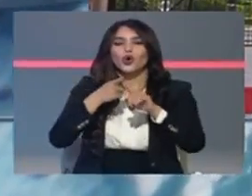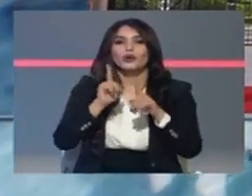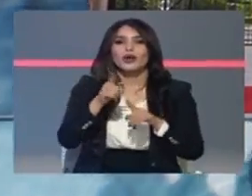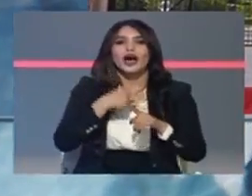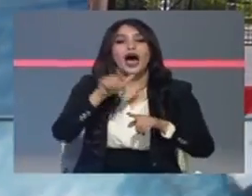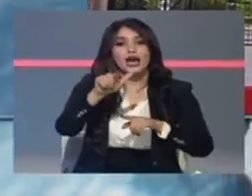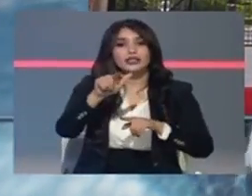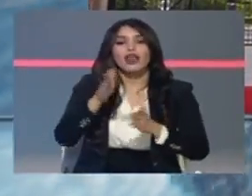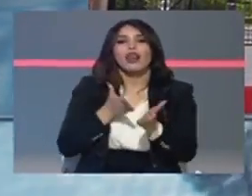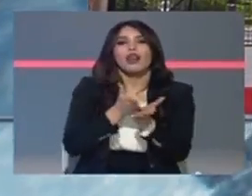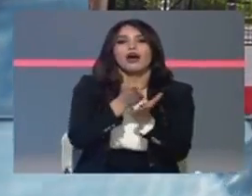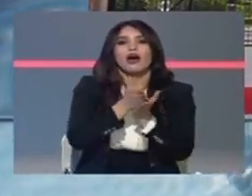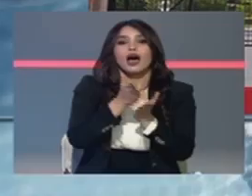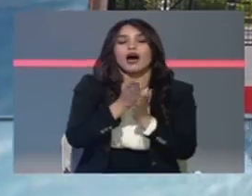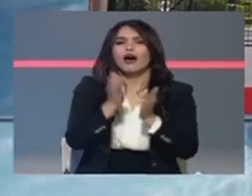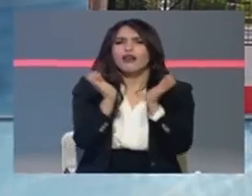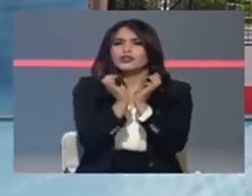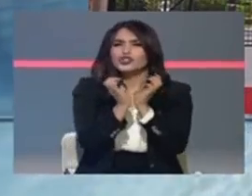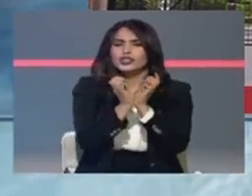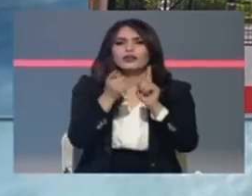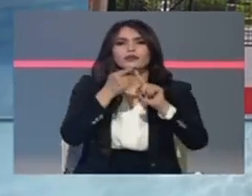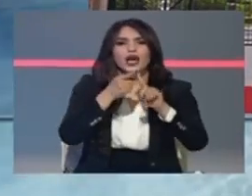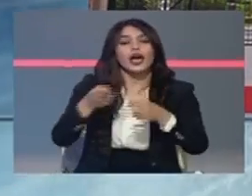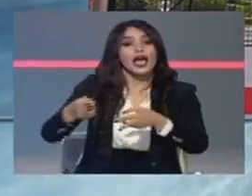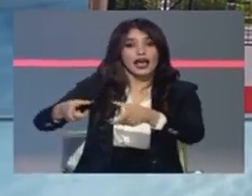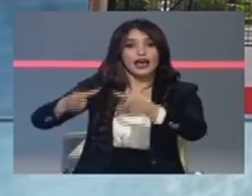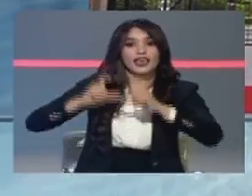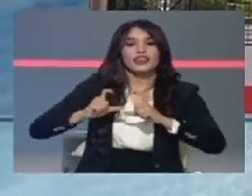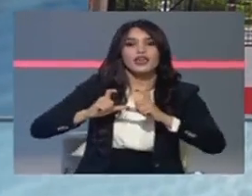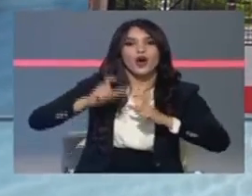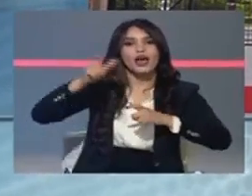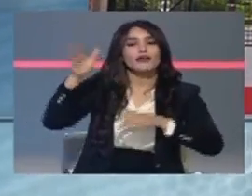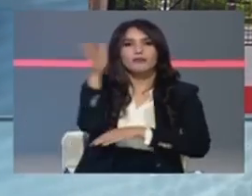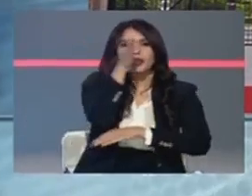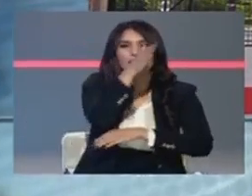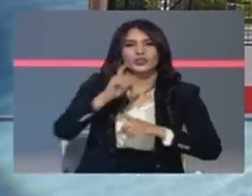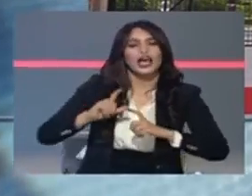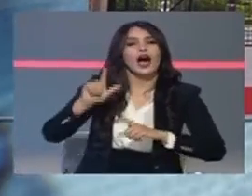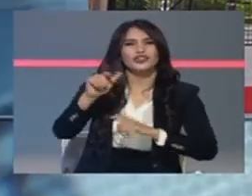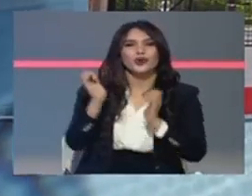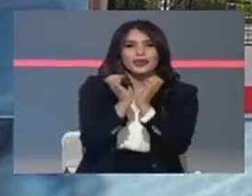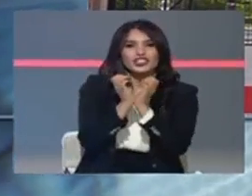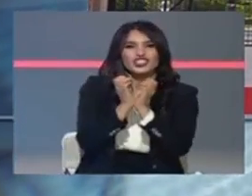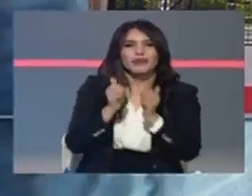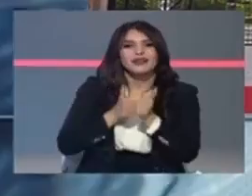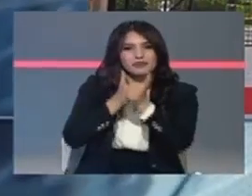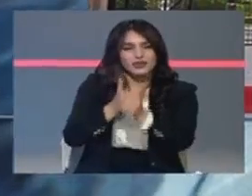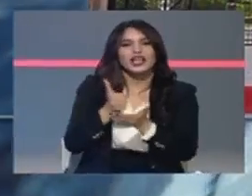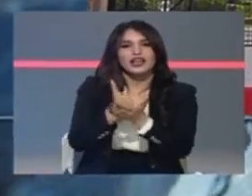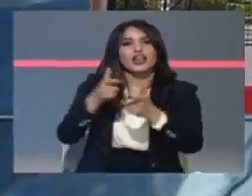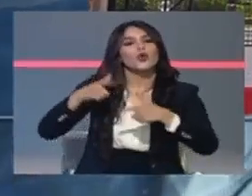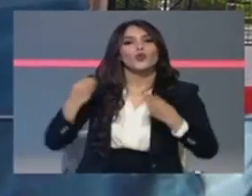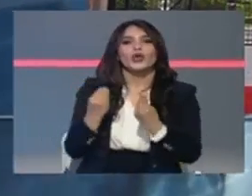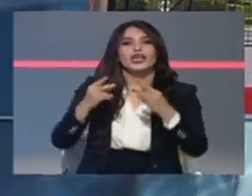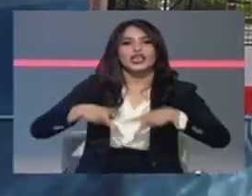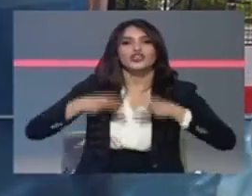تتمتع بالإجراءات الاجتماعية اللي أخذوها بلدان الاعتماد، ولكن رغم هذا فما بعض الأفراد أو بعض